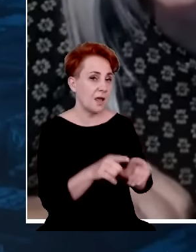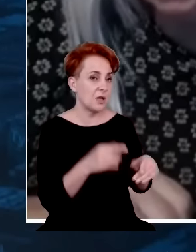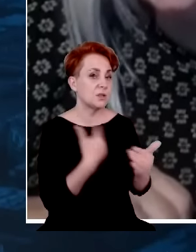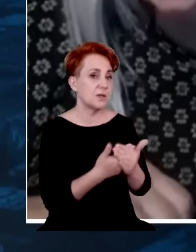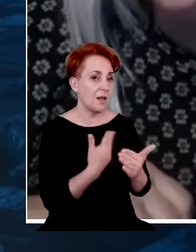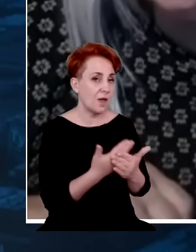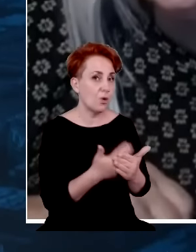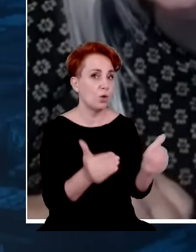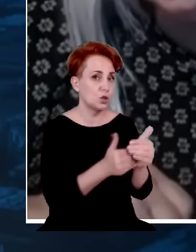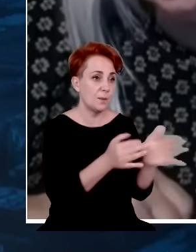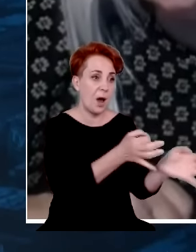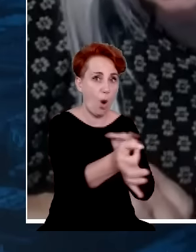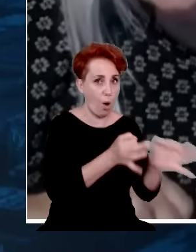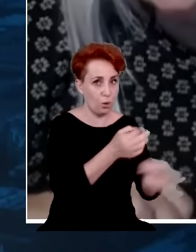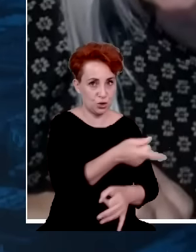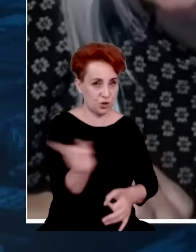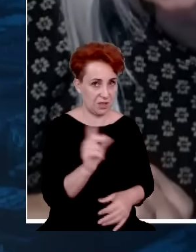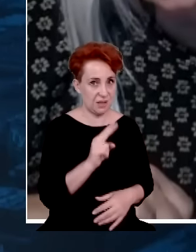oszczędzania